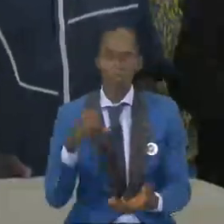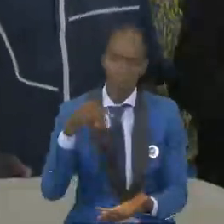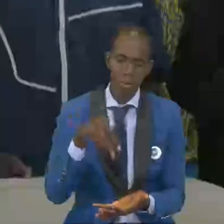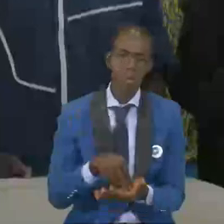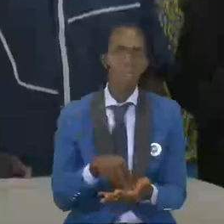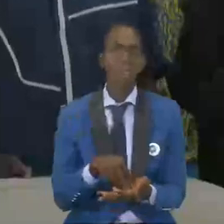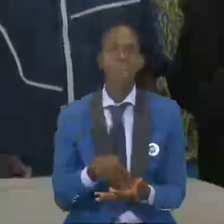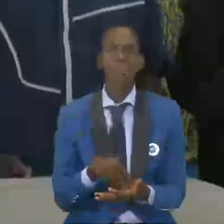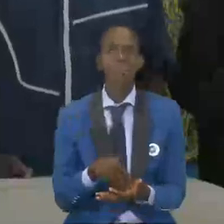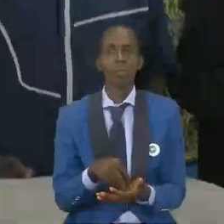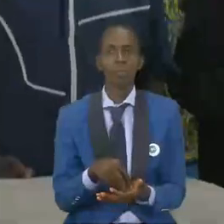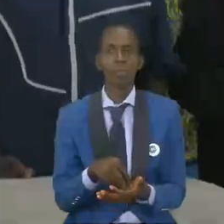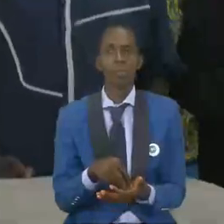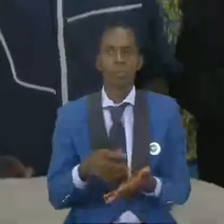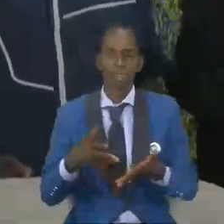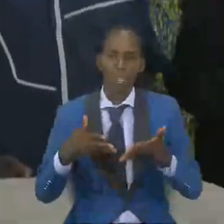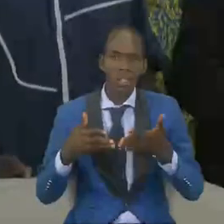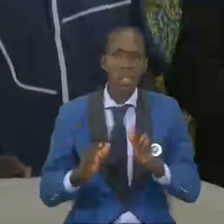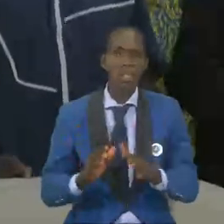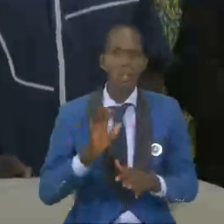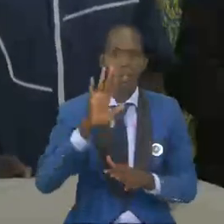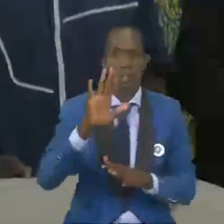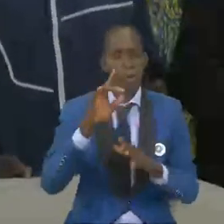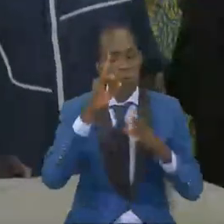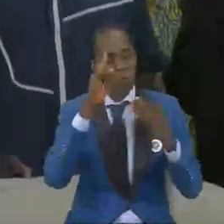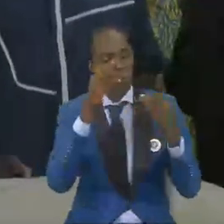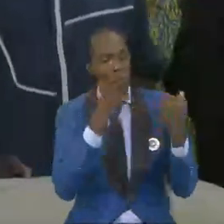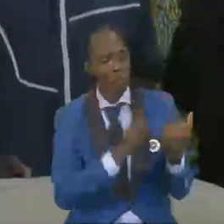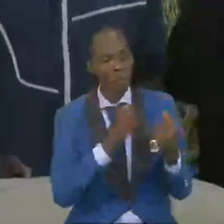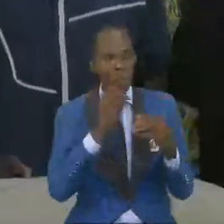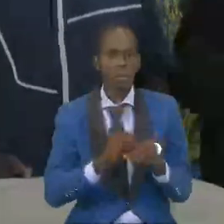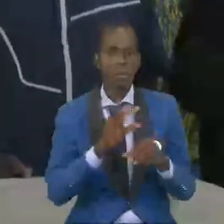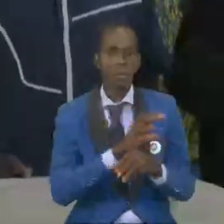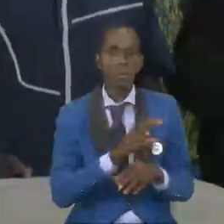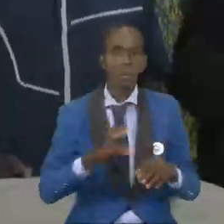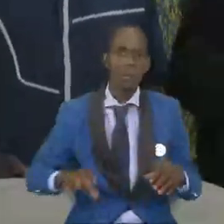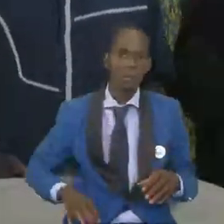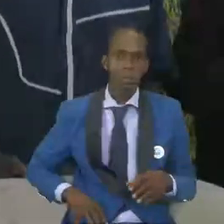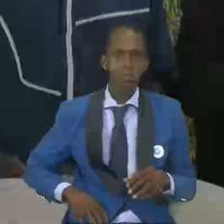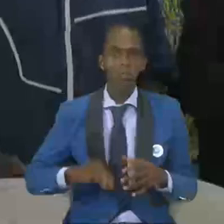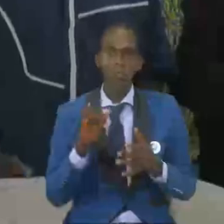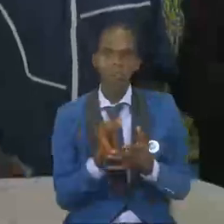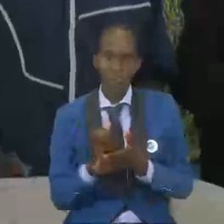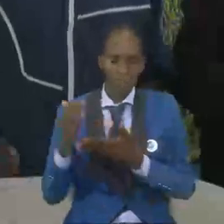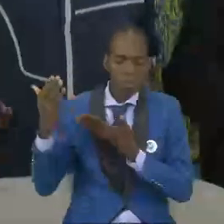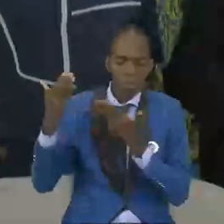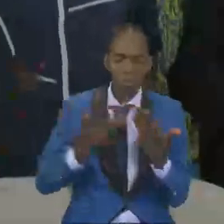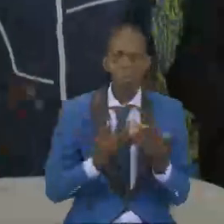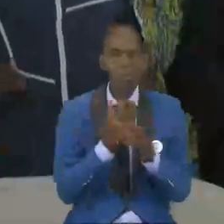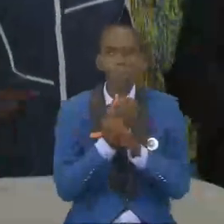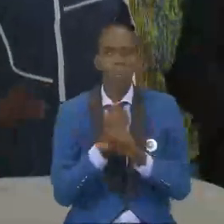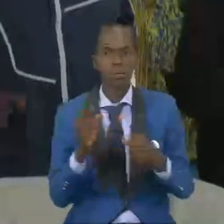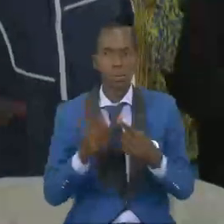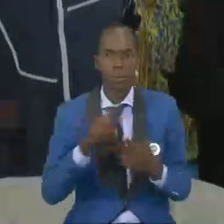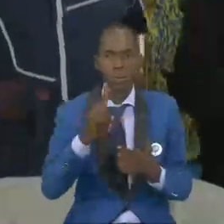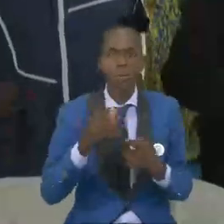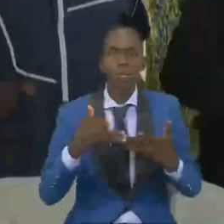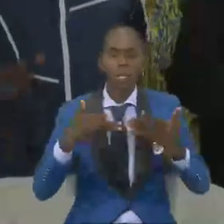Non, tiens, tiens, que ta foi en Christ,